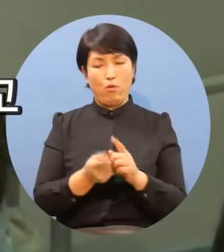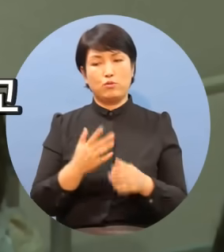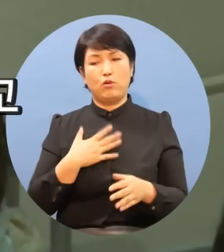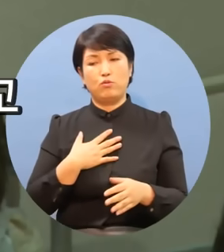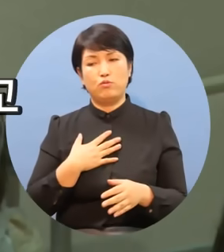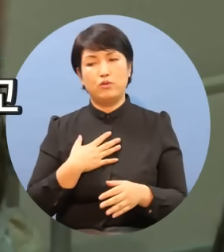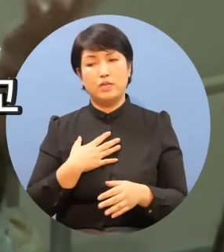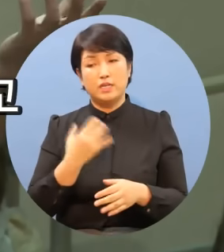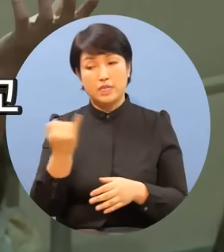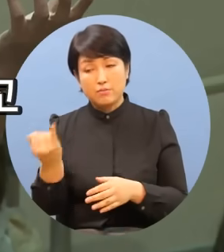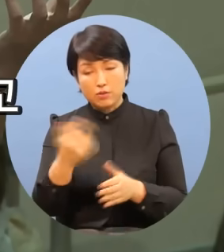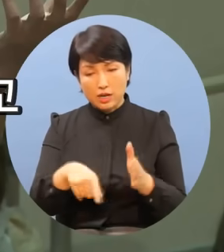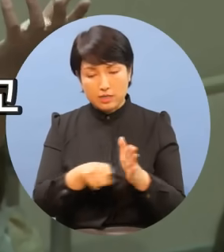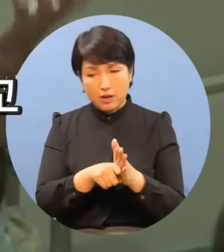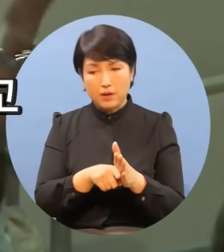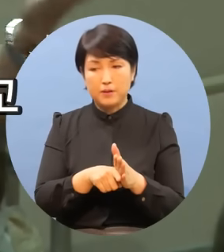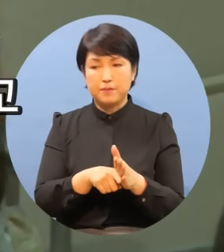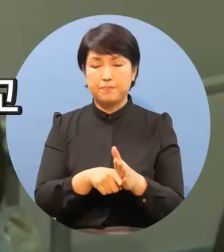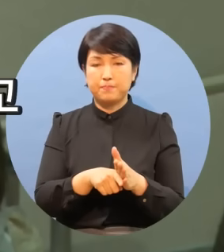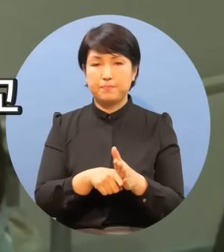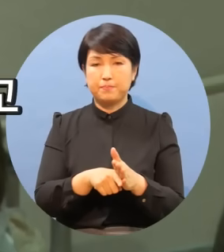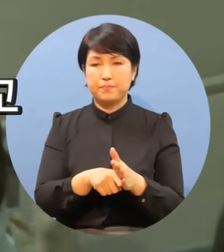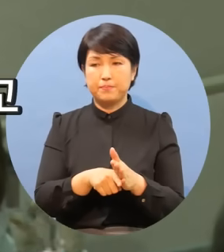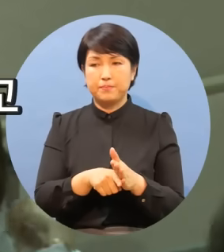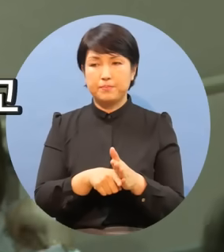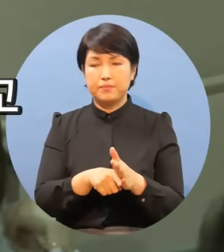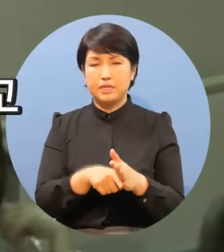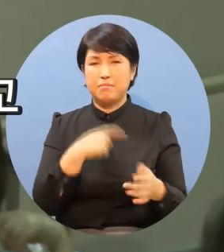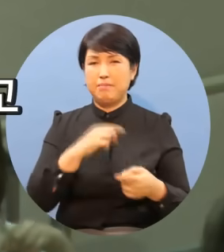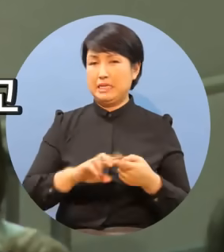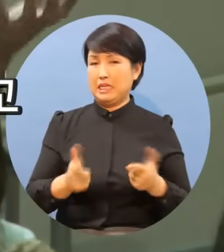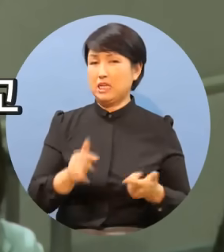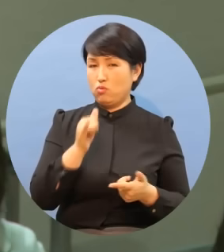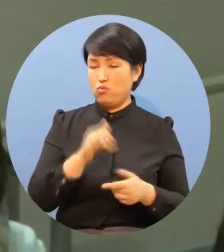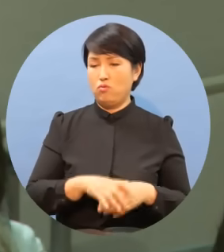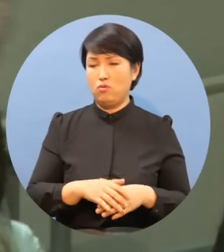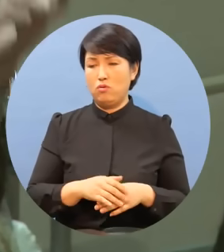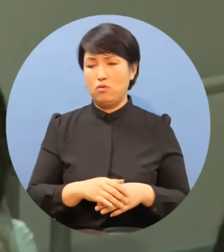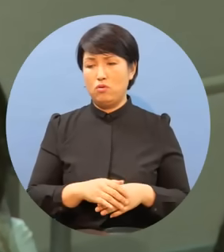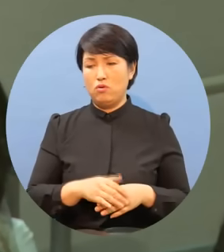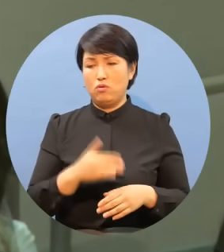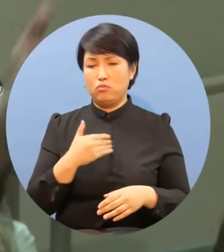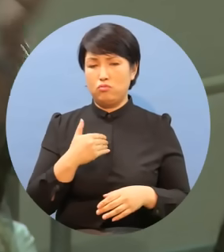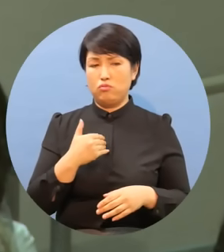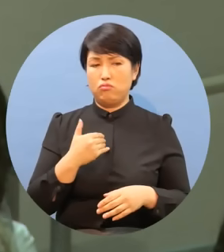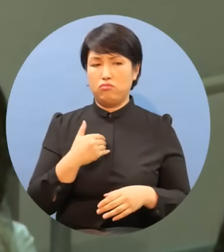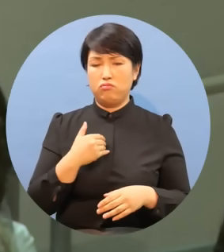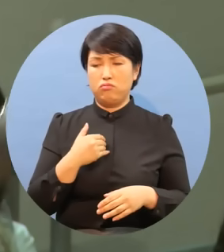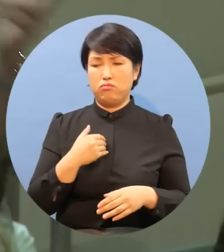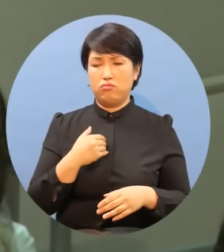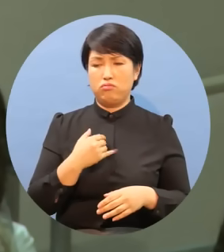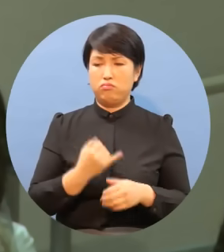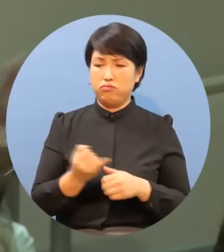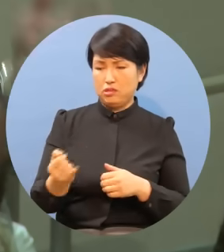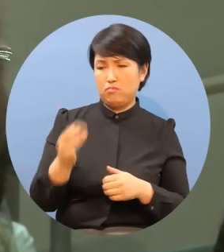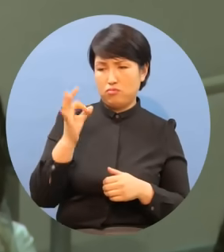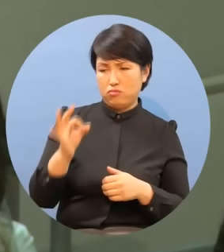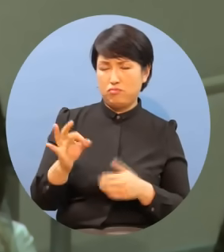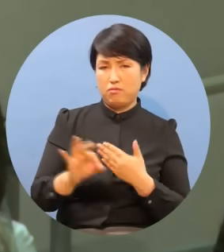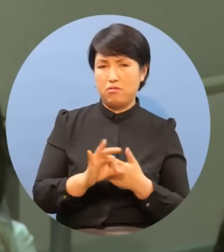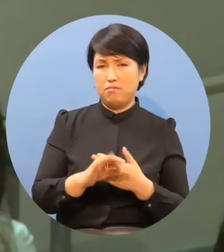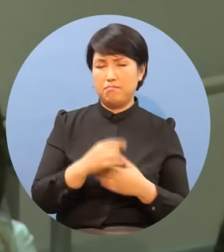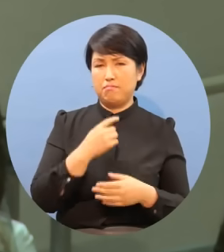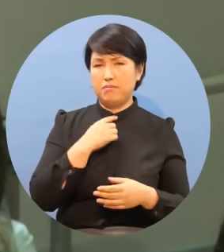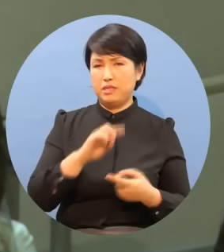저도 이제 집사람한테 좀 안 좋은 부분이 있을 거고, 집사람도 저한테도 마찬가지로 안 좋은 부분이 있어서 그런 부분을 같이 개선을 하고